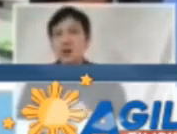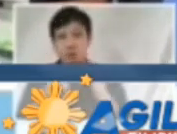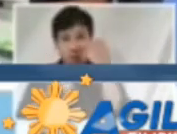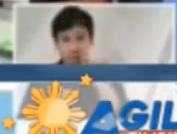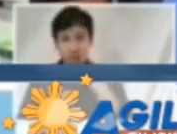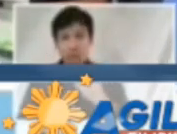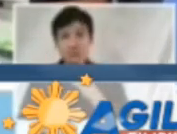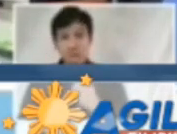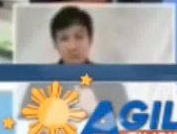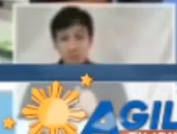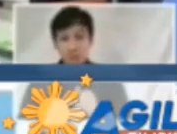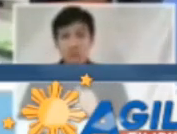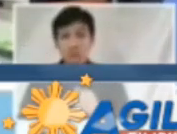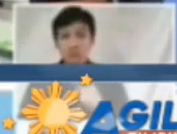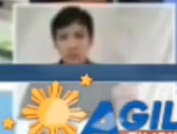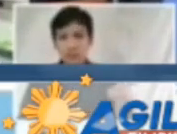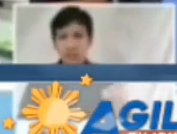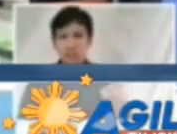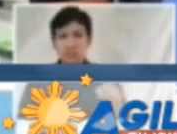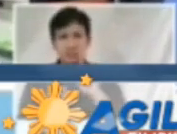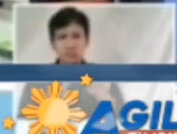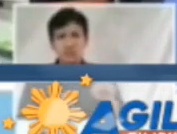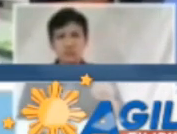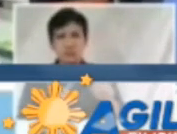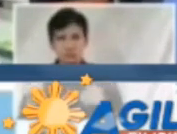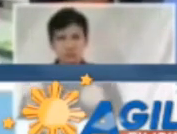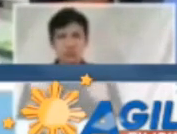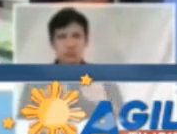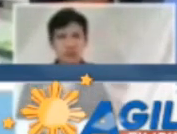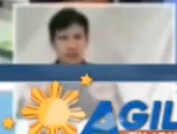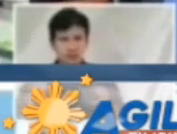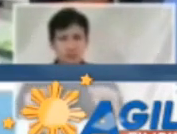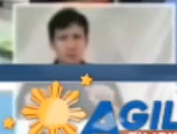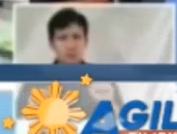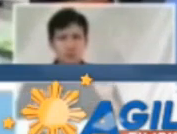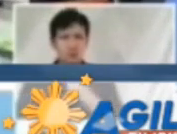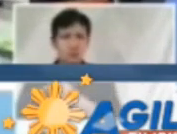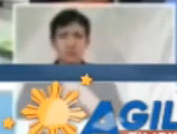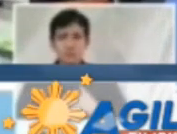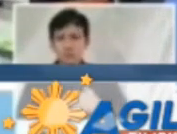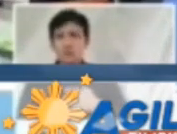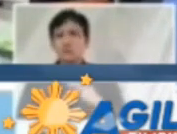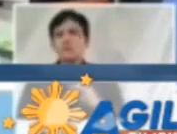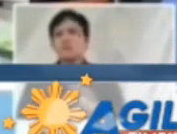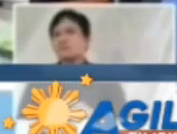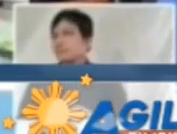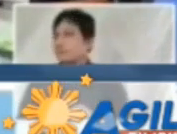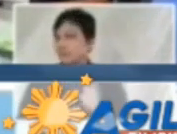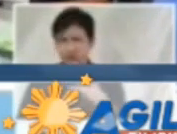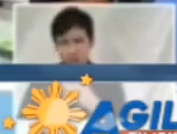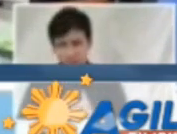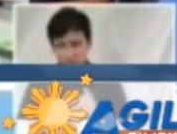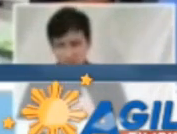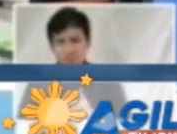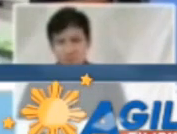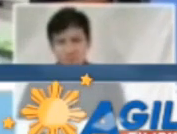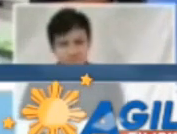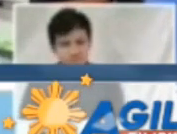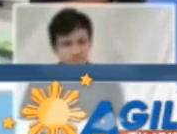ipinahayag ang ating spokesperson si Harry Roque na yung pong mga left out families na tinatawag